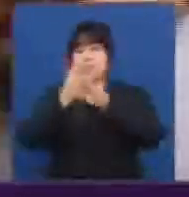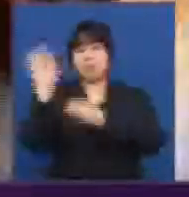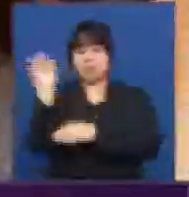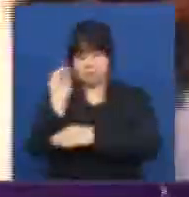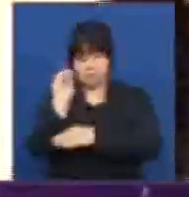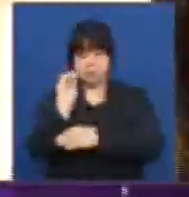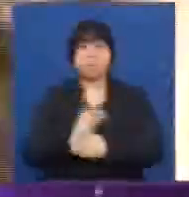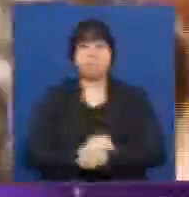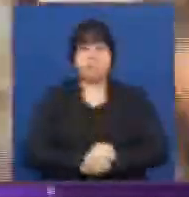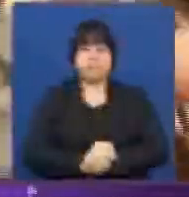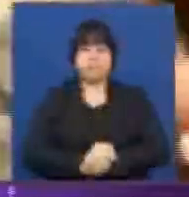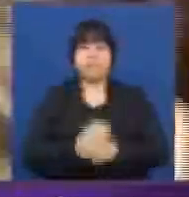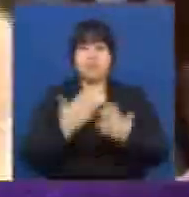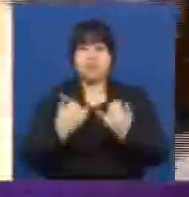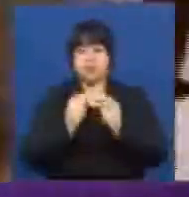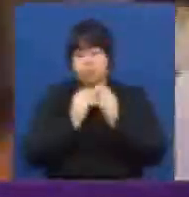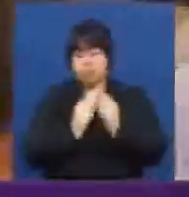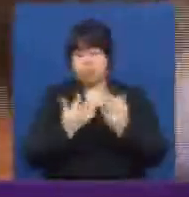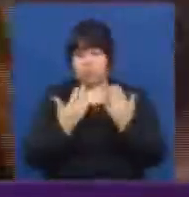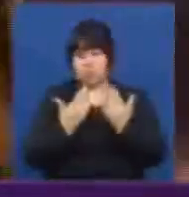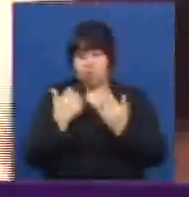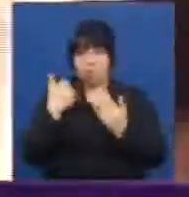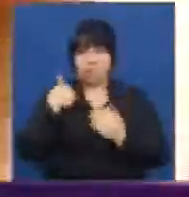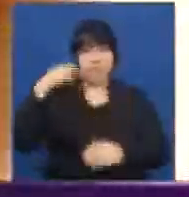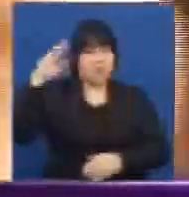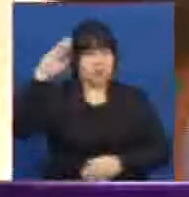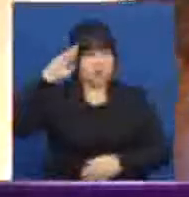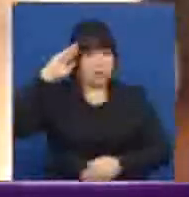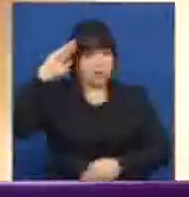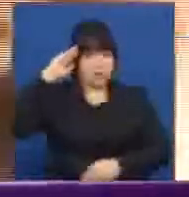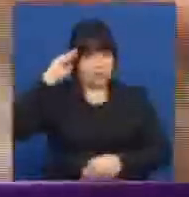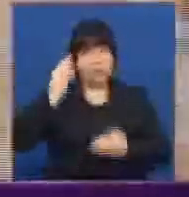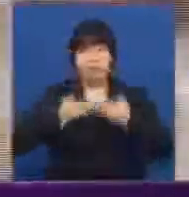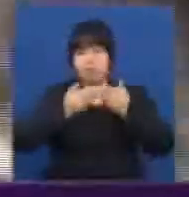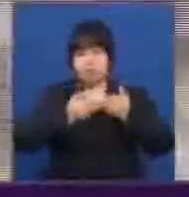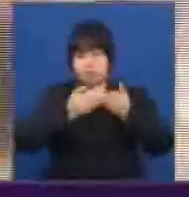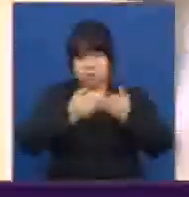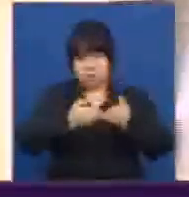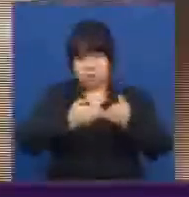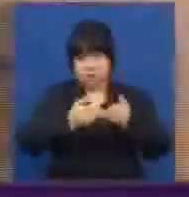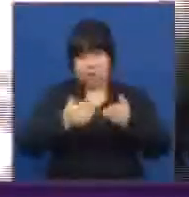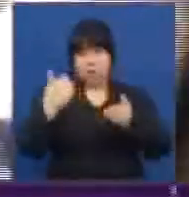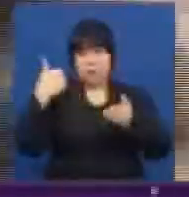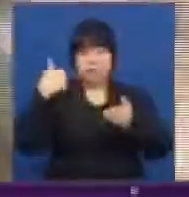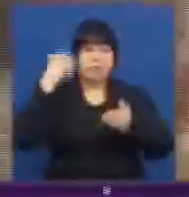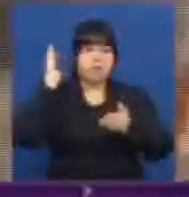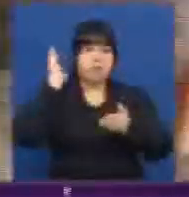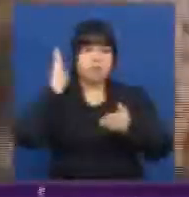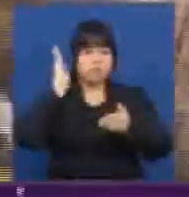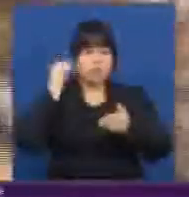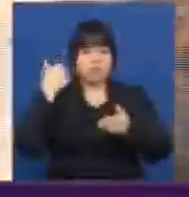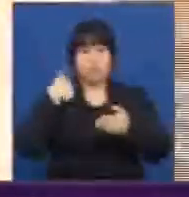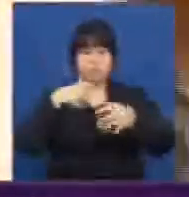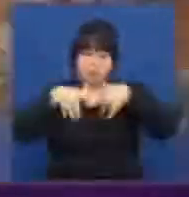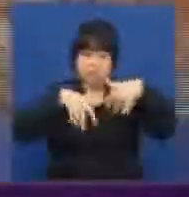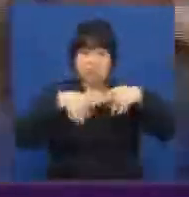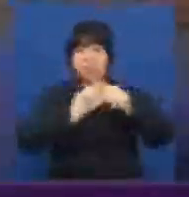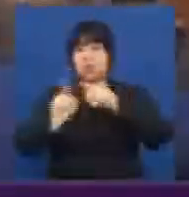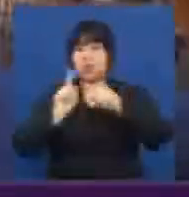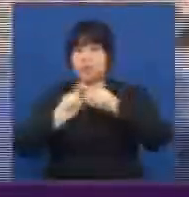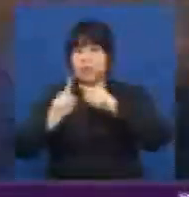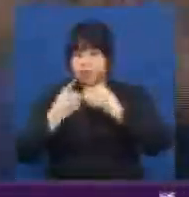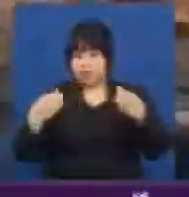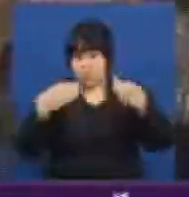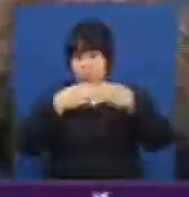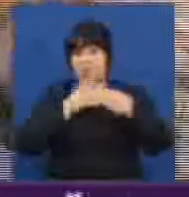ย่างไรก็ตามระหว่างรอนายวีระได้มีเรือตรีแซมดินเลิศบุตรและนายพนิษฐ์วิกิตเศษพร้อมประชาชนในนามของ